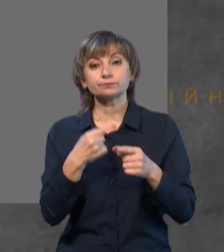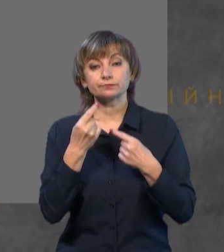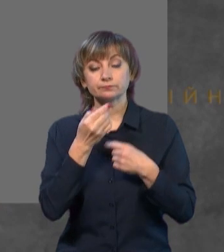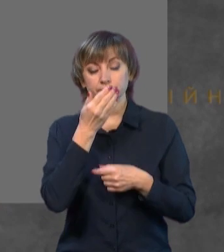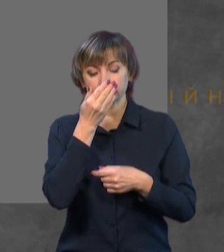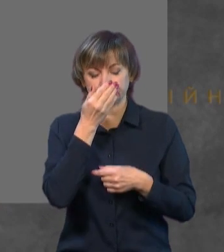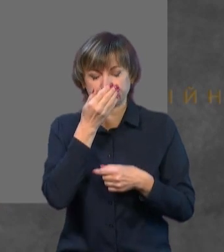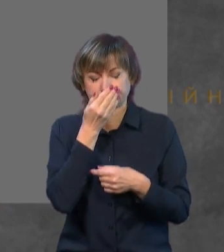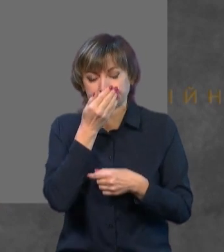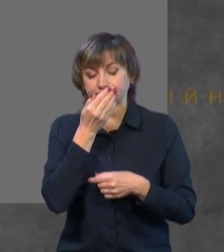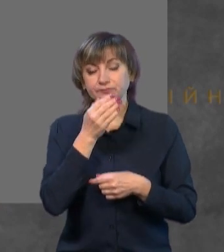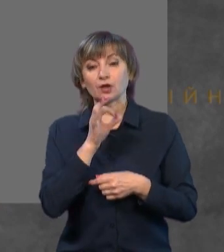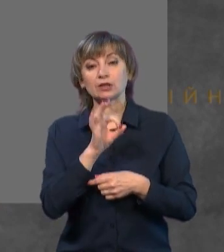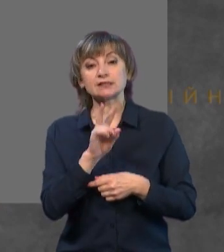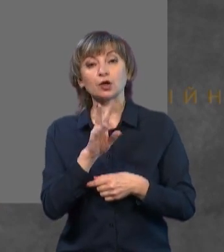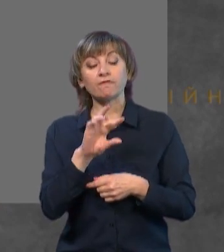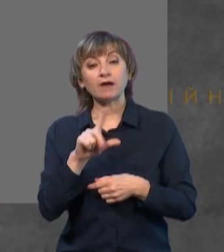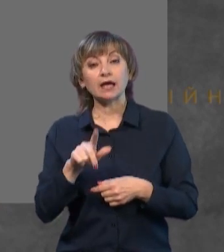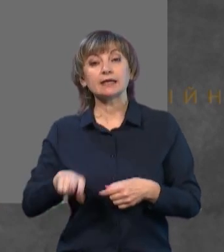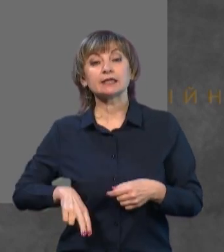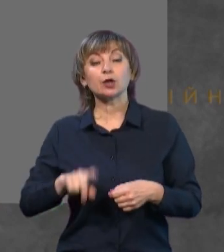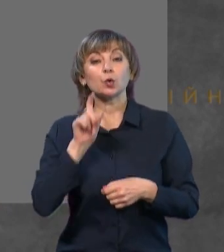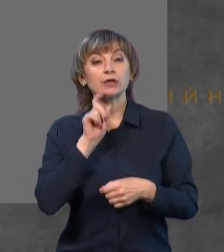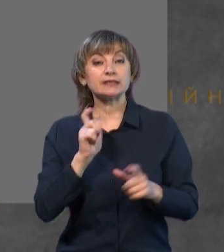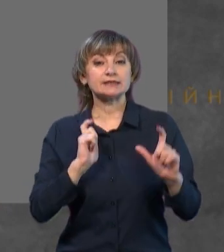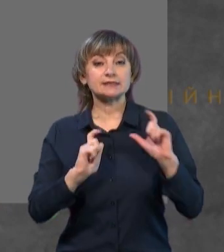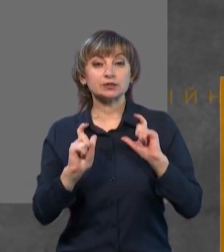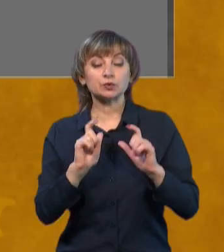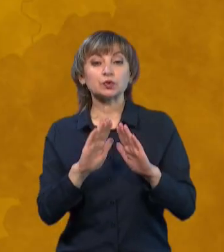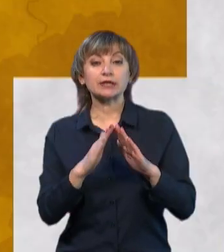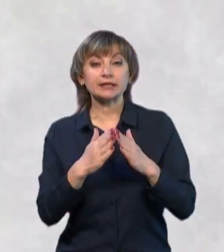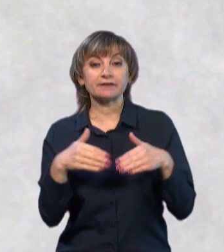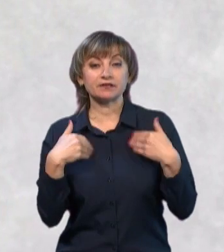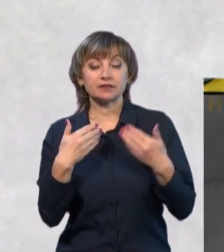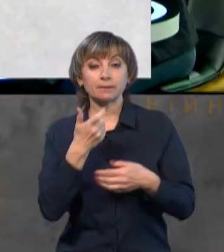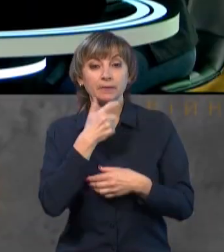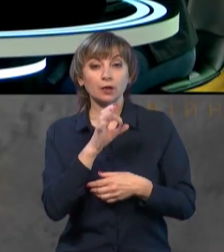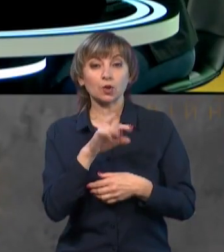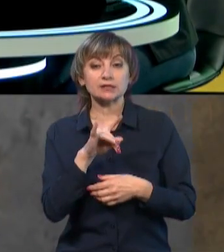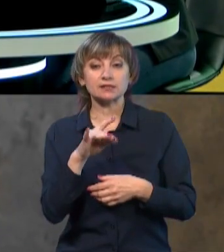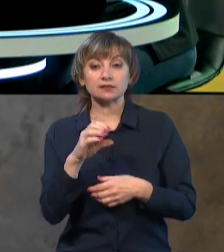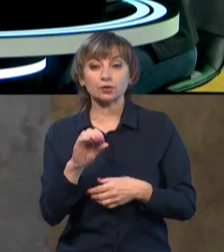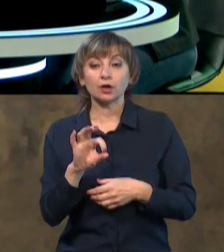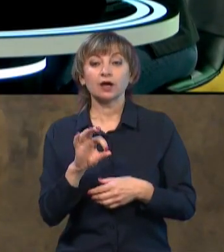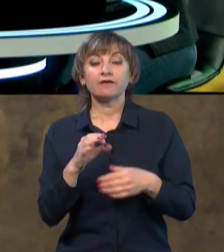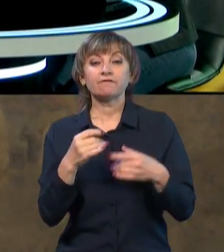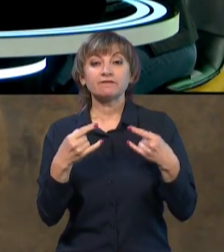з Олександрою Коваль, директоркою Українського інституту книги. Вітаємо, пані Олександро, в ефірі на